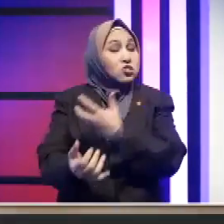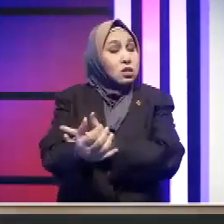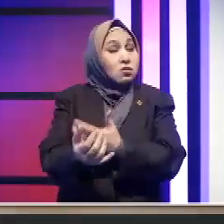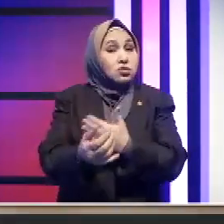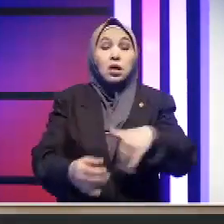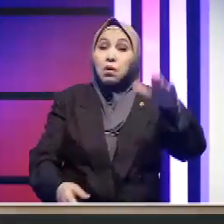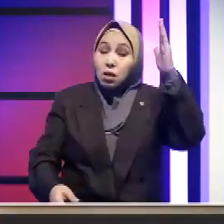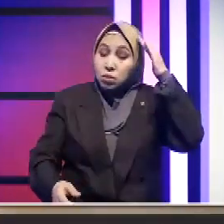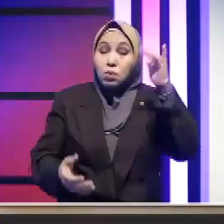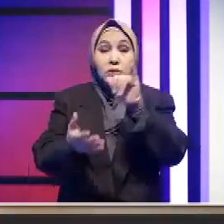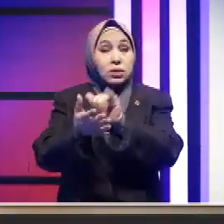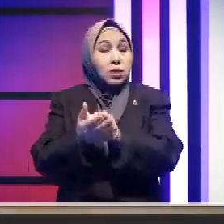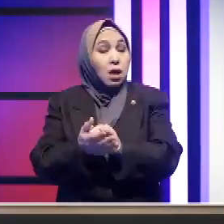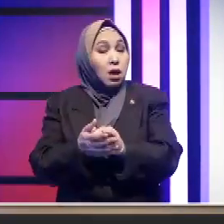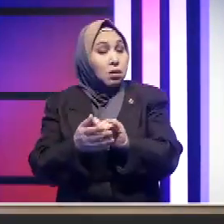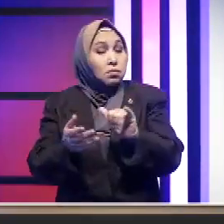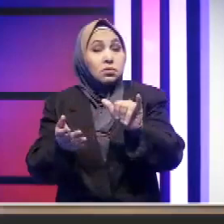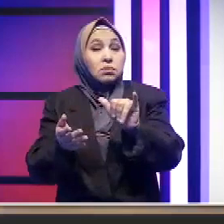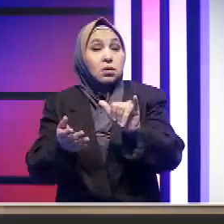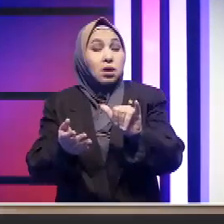now as told